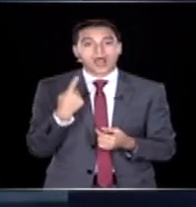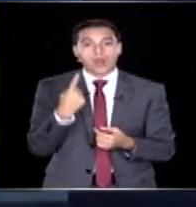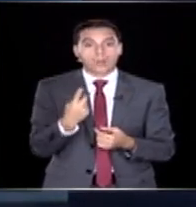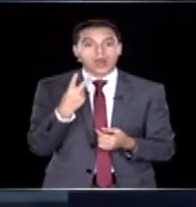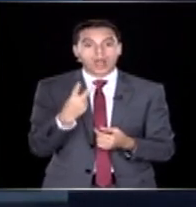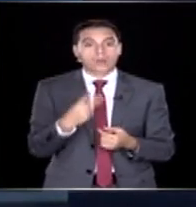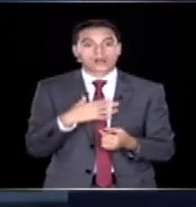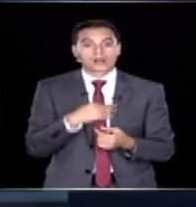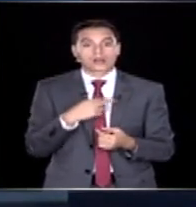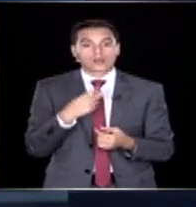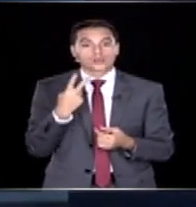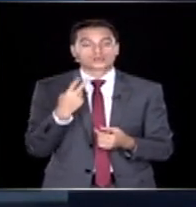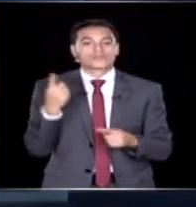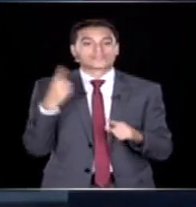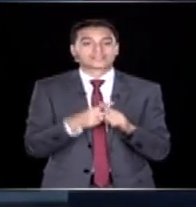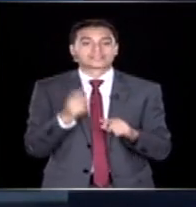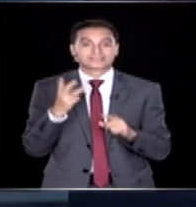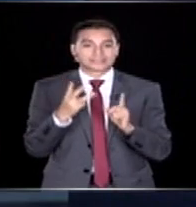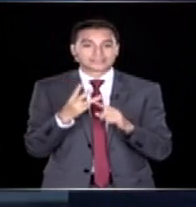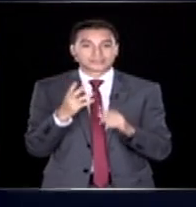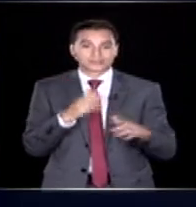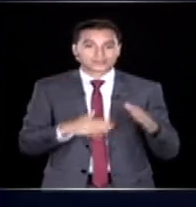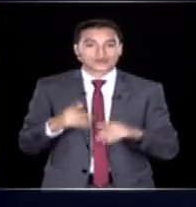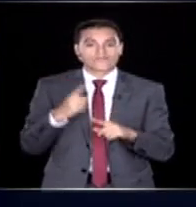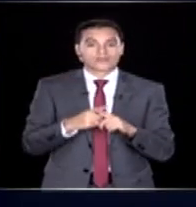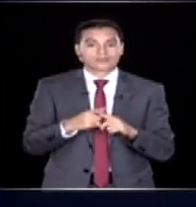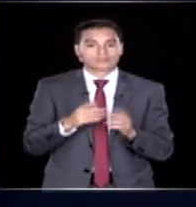في سباحة، 200 حرة و50 صدر.